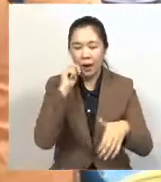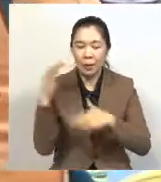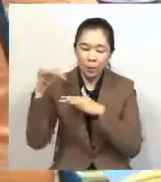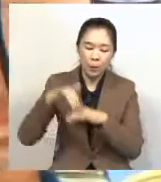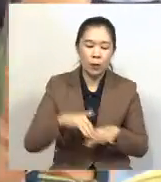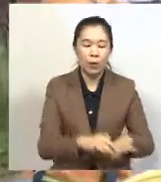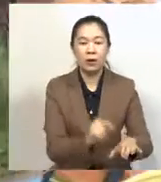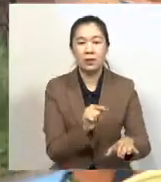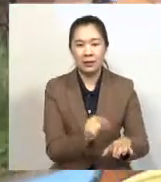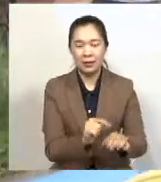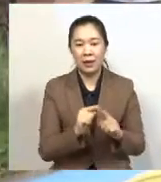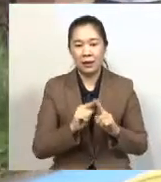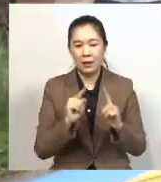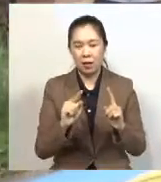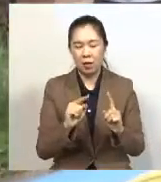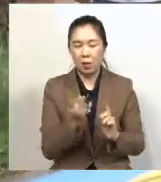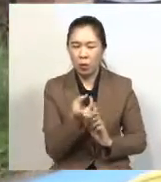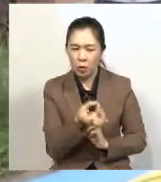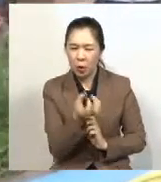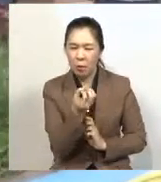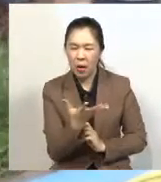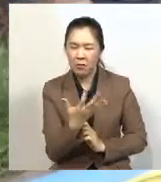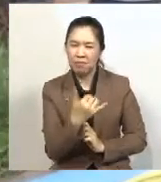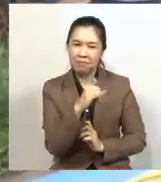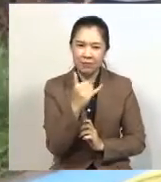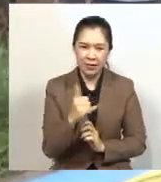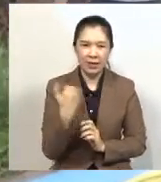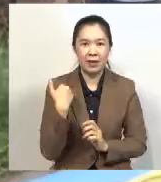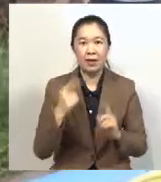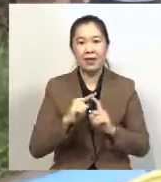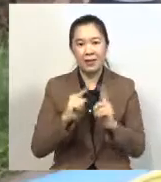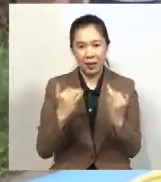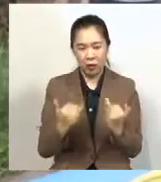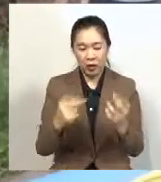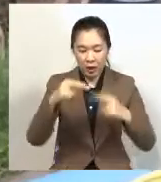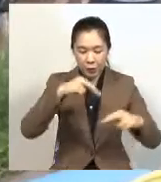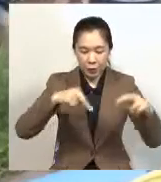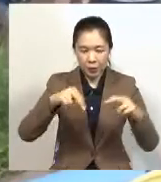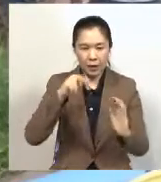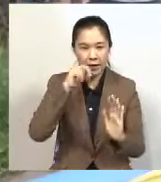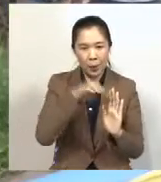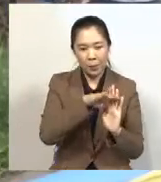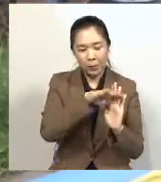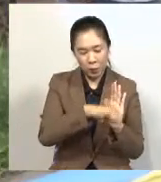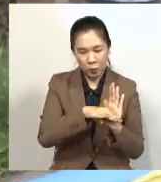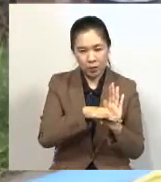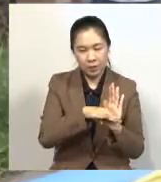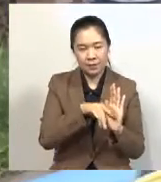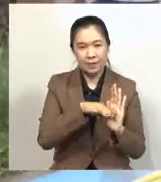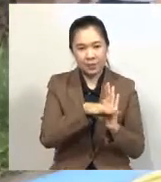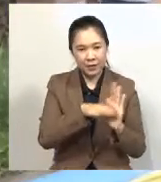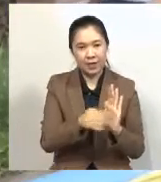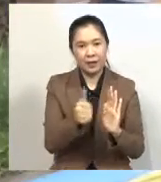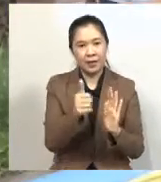ในชุมชนแต่ว่าจะว่าน้อยก็ไม่น้อยจะว่ามากมันก็ไม่มากแต่ว่าถ้าเราตอนนี้เราควบคุมระดับน้ำปริมาณน้ำตรงนั้นได้แล้วต